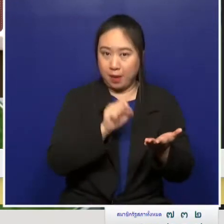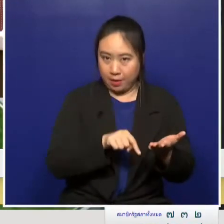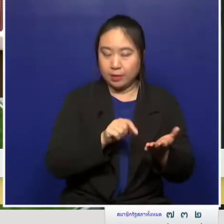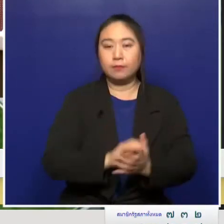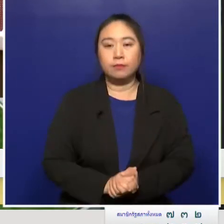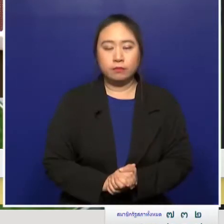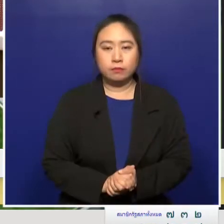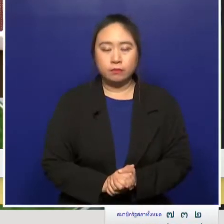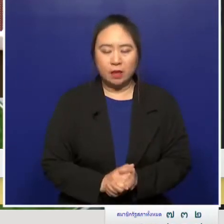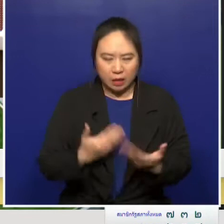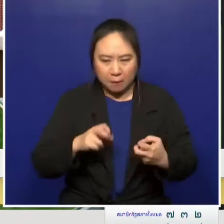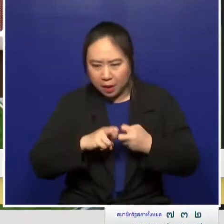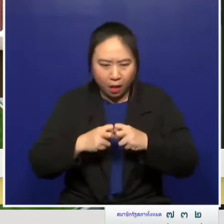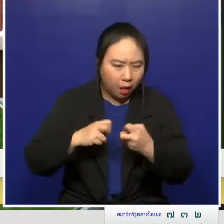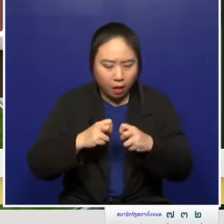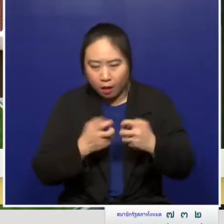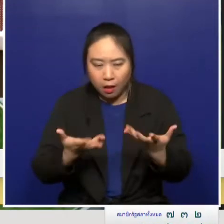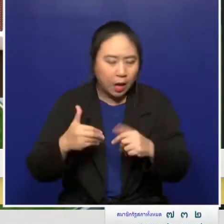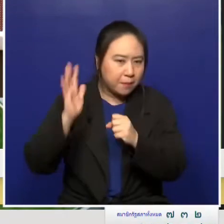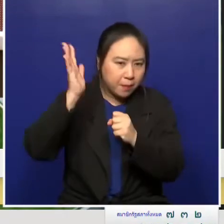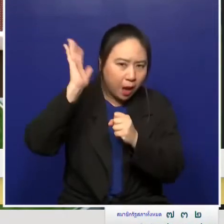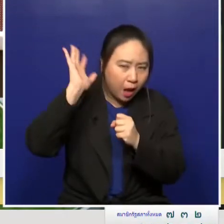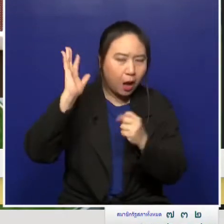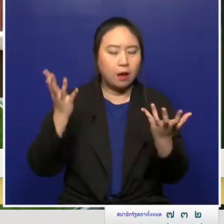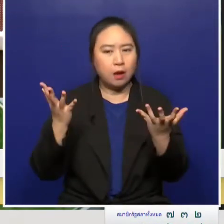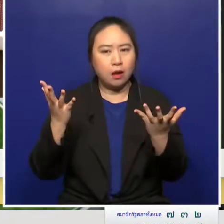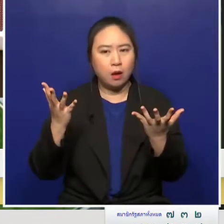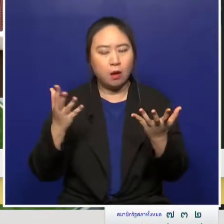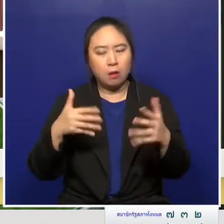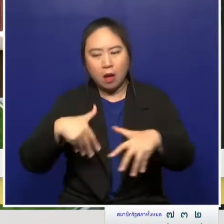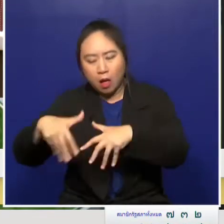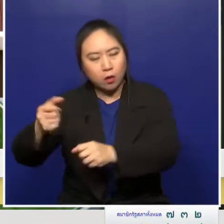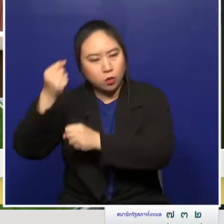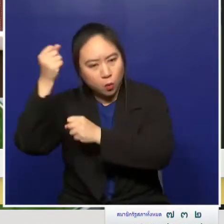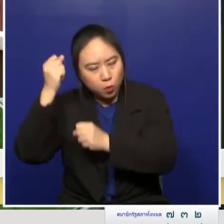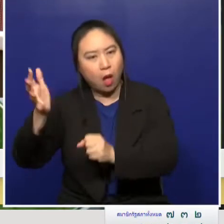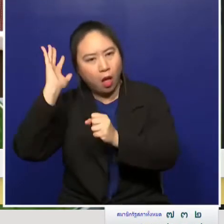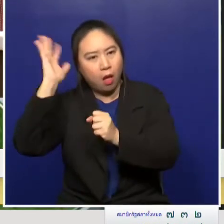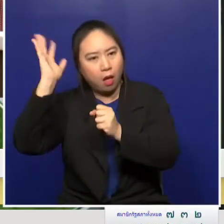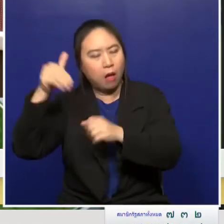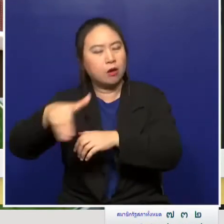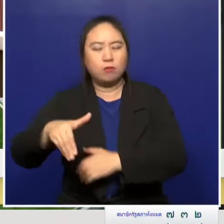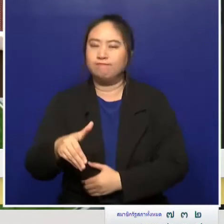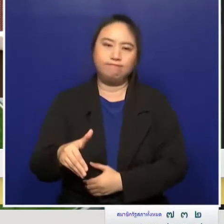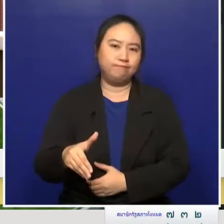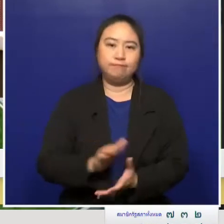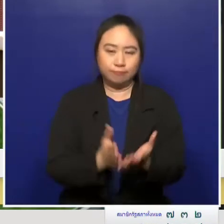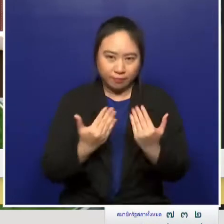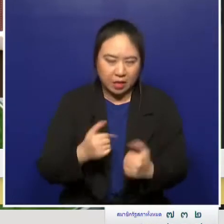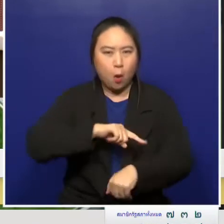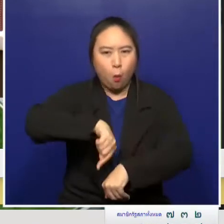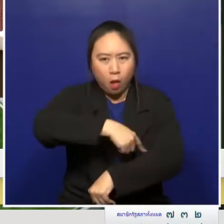กว่านำปัญหาไปอภิปรายไปกล่าวกันในที่ชุมนุมกลางถนนซึ่งหากยื